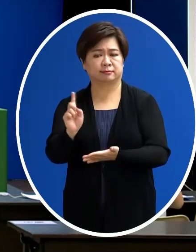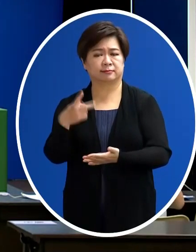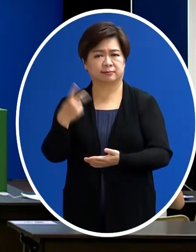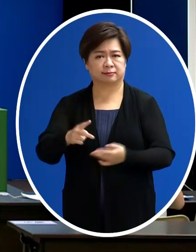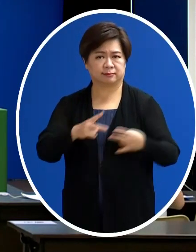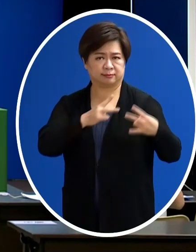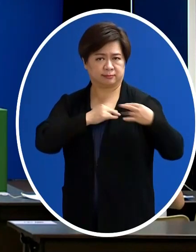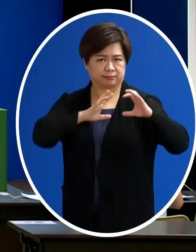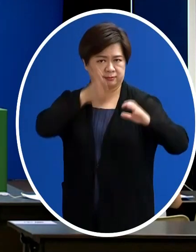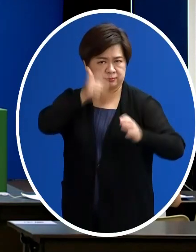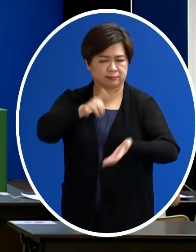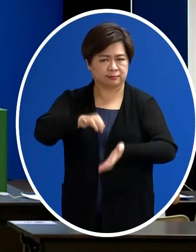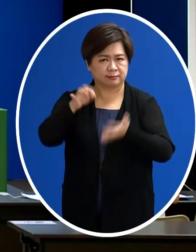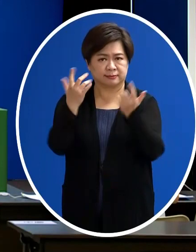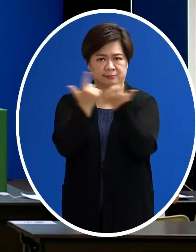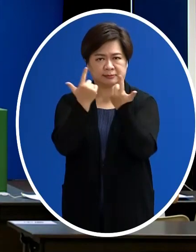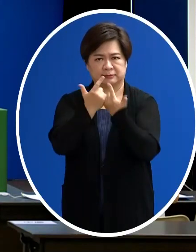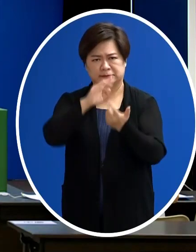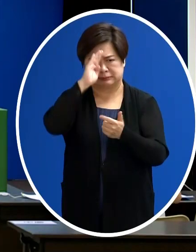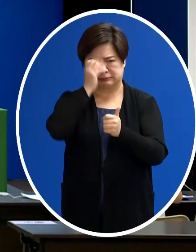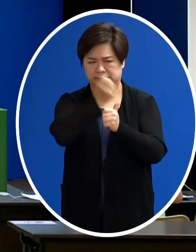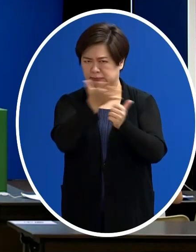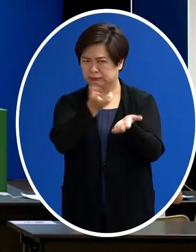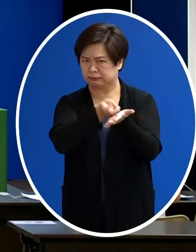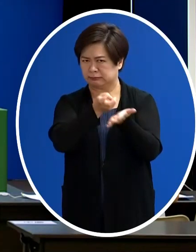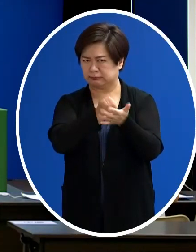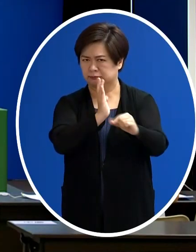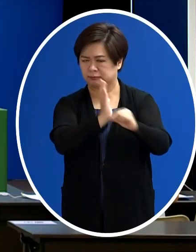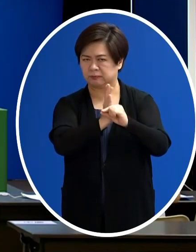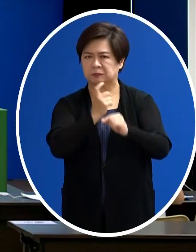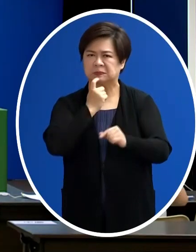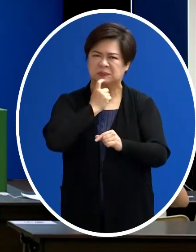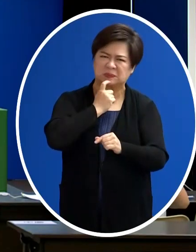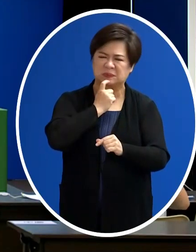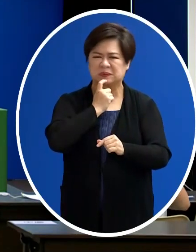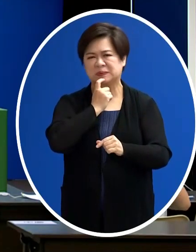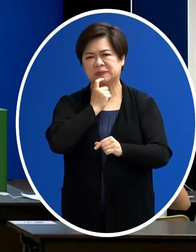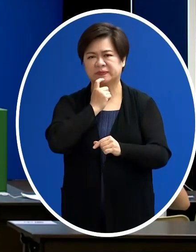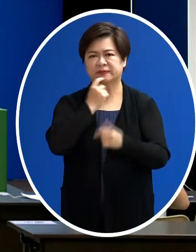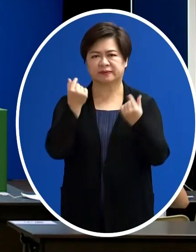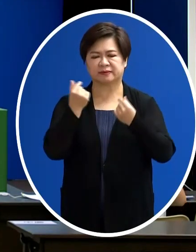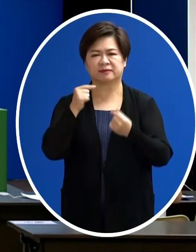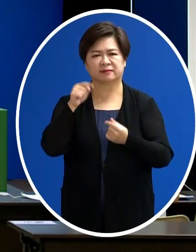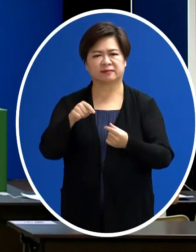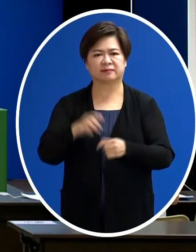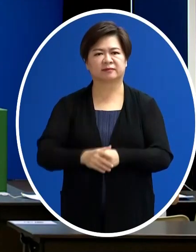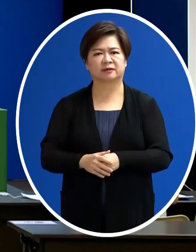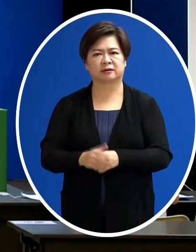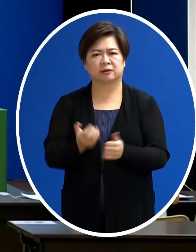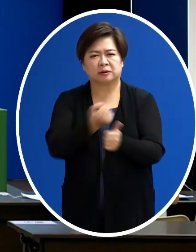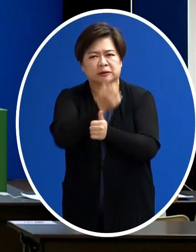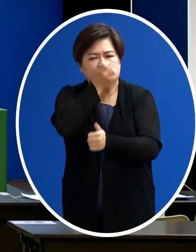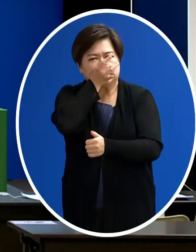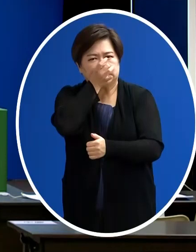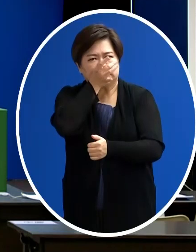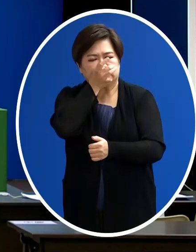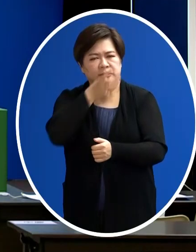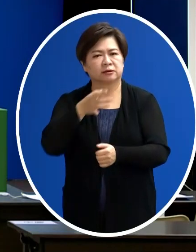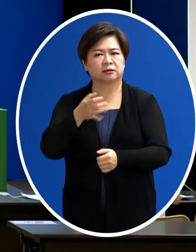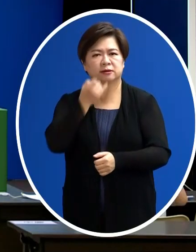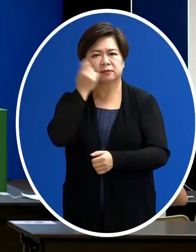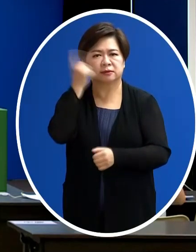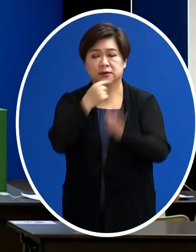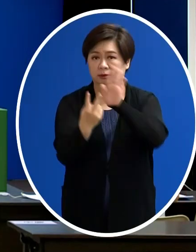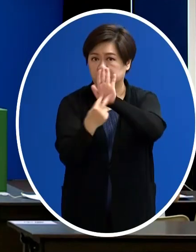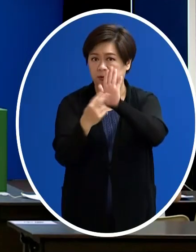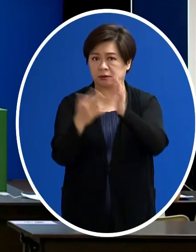有点名说台北的疫情现在还是特别严重，似乎意有所指，点出疫情其实有一点无法控制，可以再帮我们说一下目